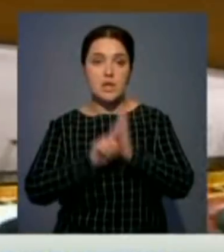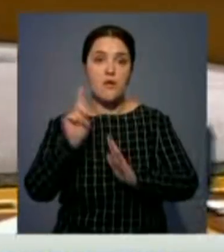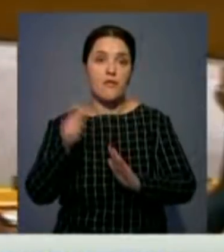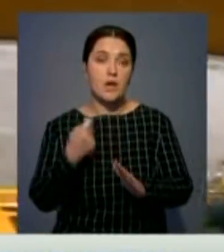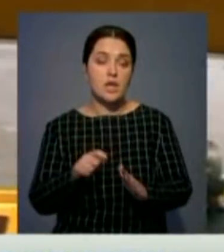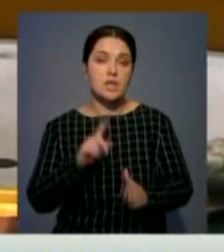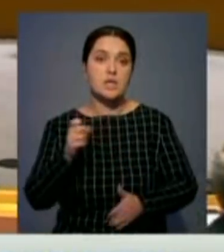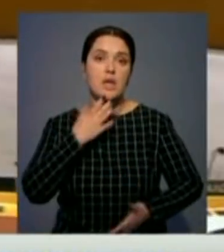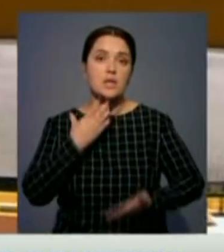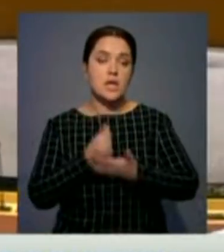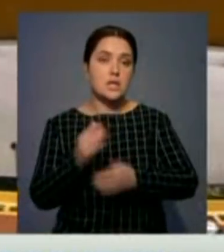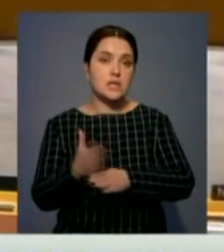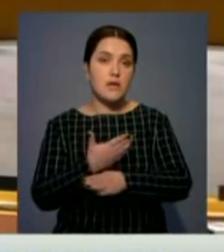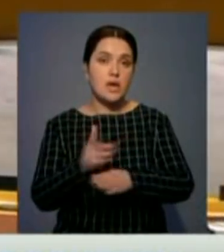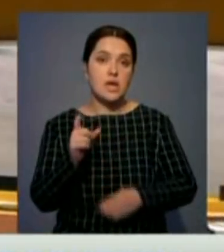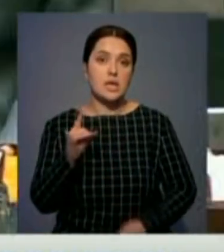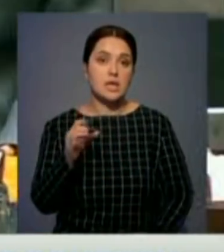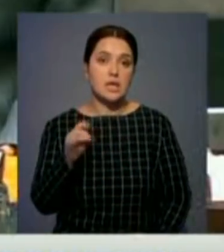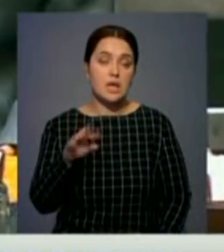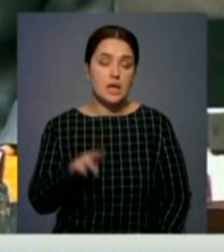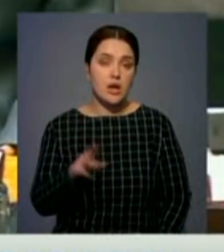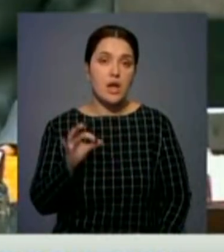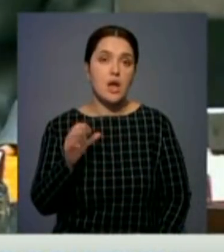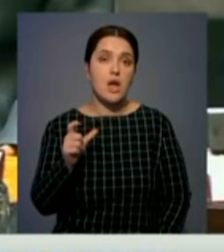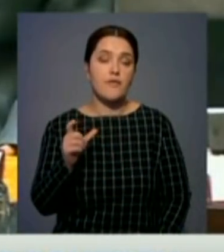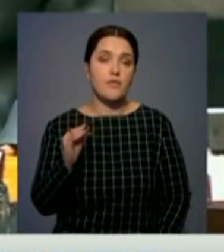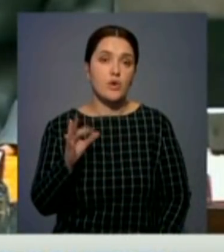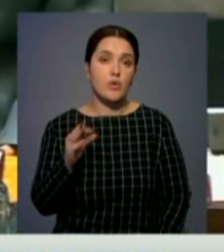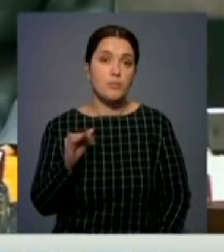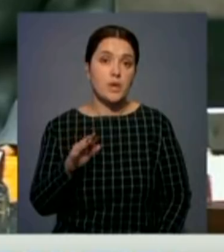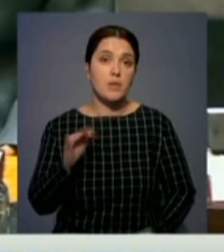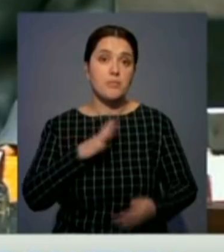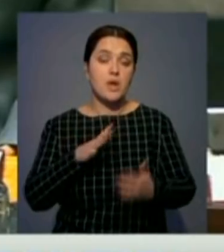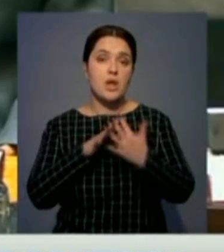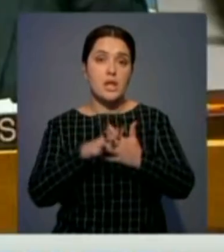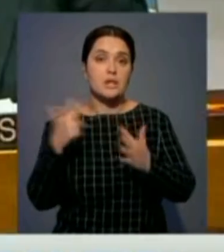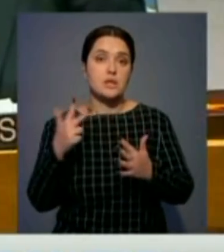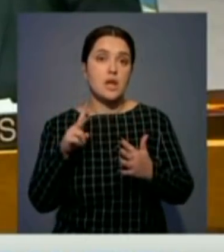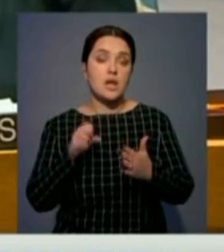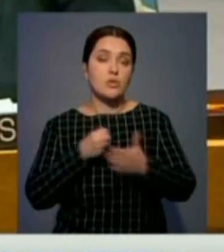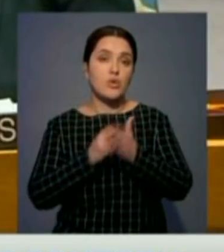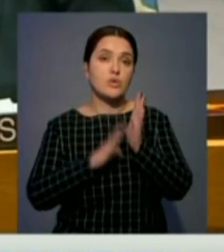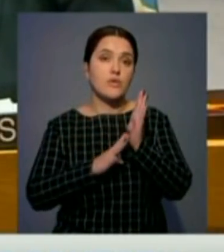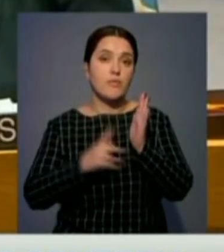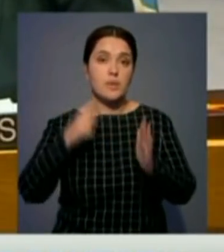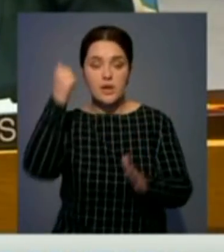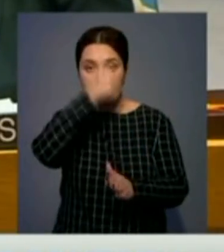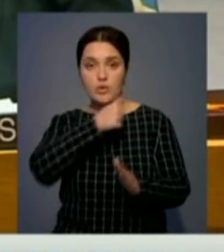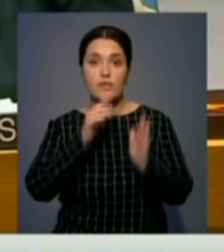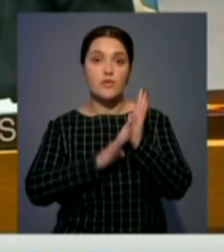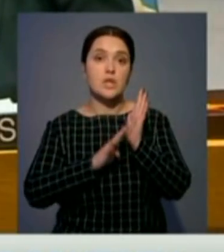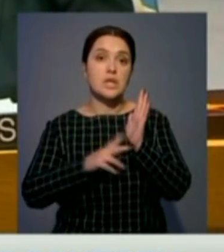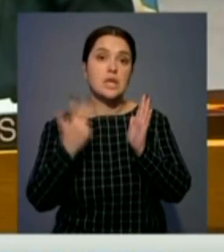за независимость Эритреи от Эфиопии. Конфликт продолжался почти 30 лет, до 91 года.